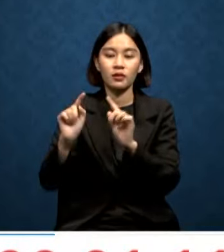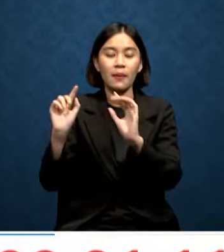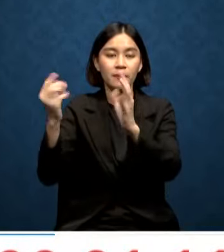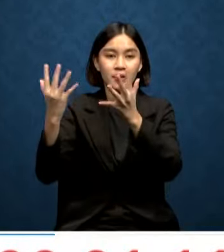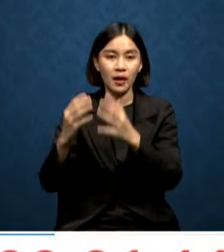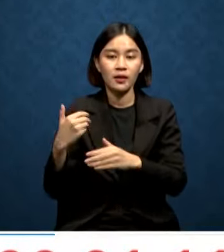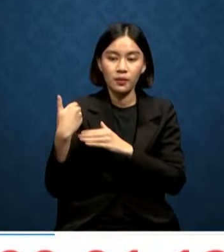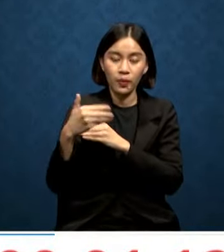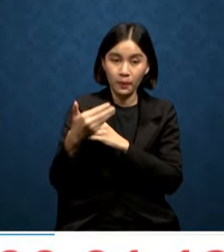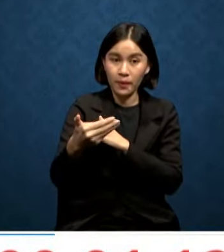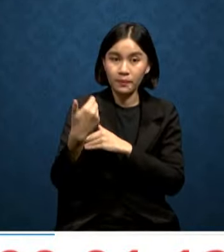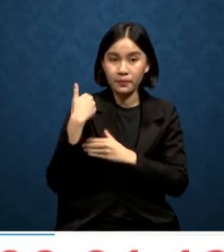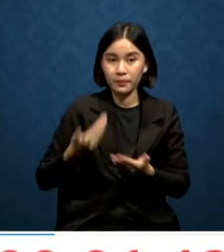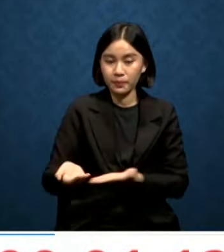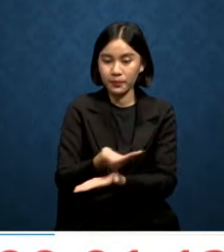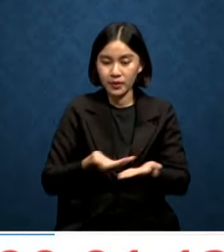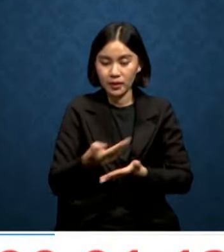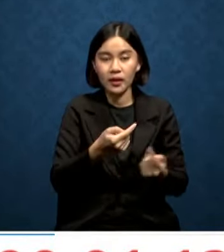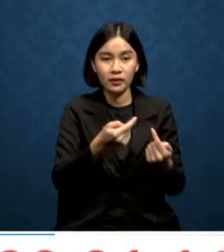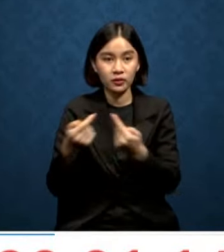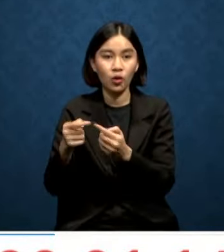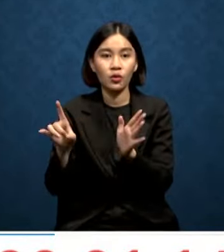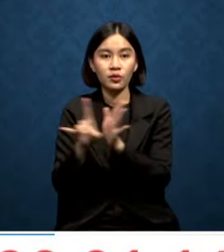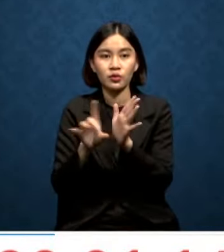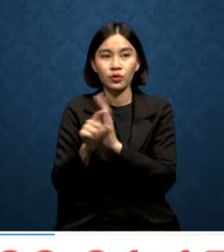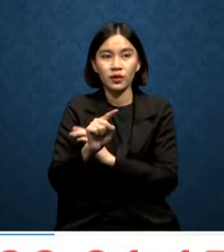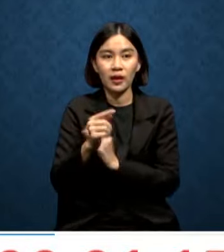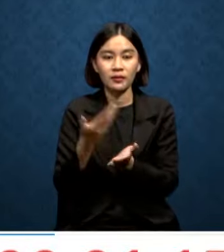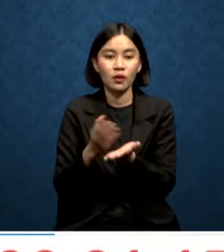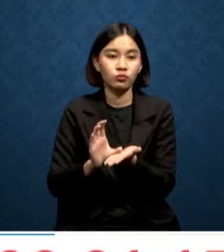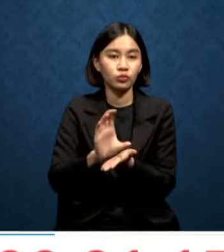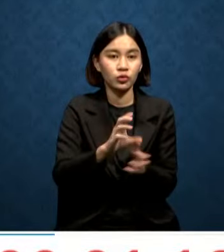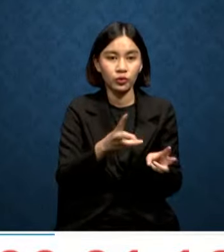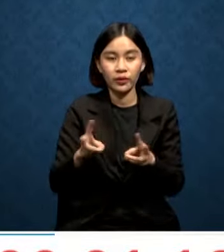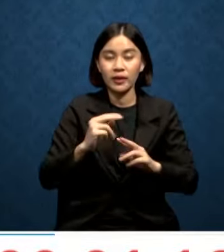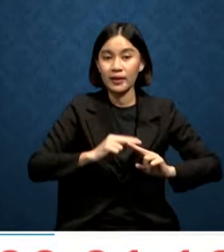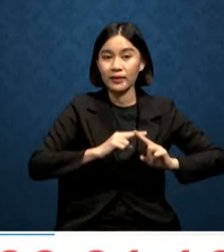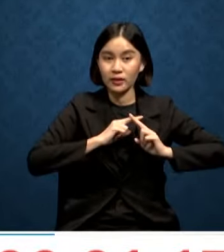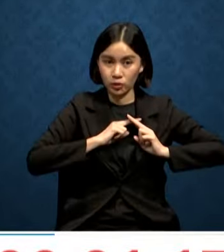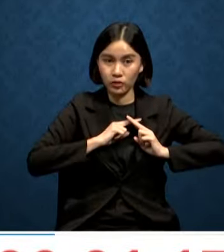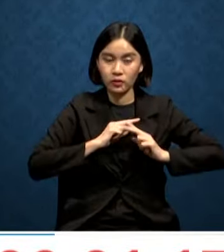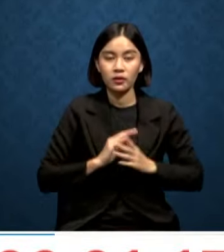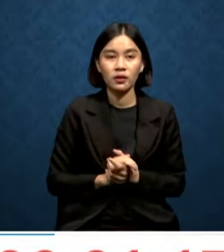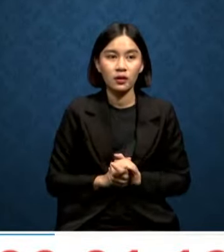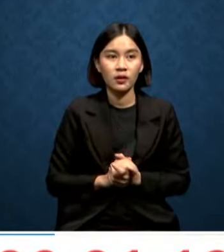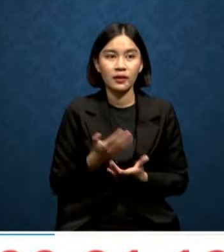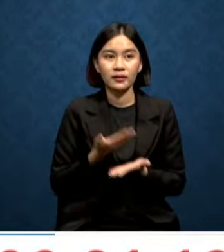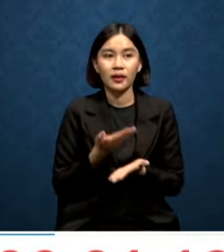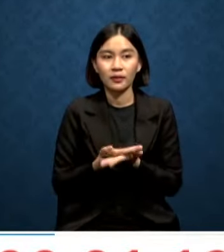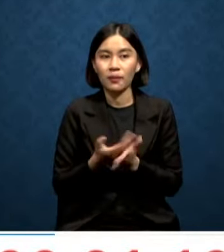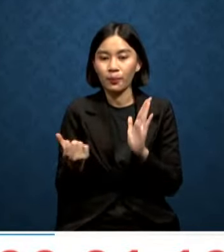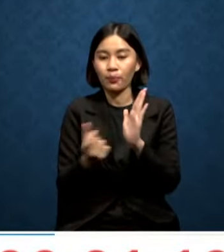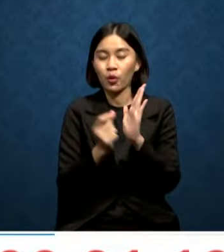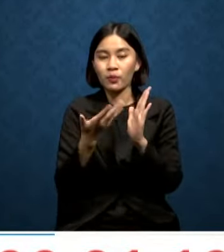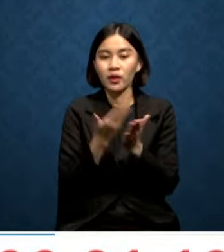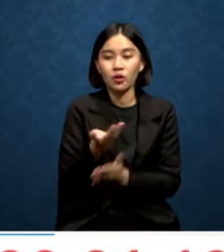ครับหลังจากนั้นจึงจะต้องมาพิจารณากันต่อและสุดท้ายจะเป็นการลงทุนโดยภาคเอกชนนะครับเพราะฉะนั้นก็จะไม่มีเม็ดเงินมาปรากฏว่าจะมา